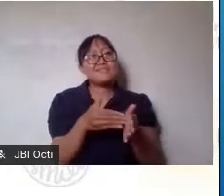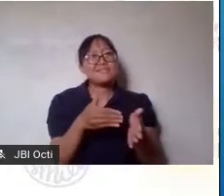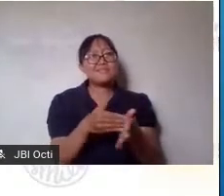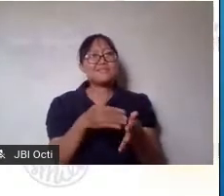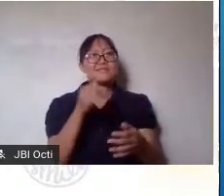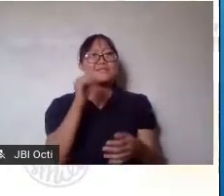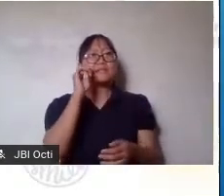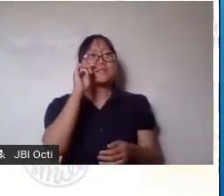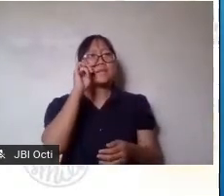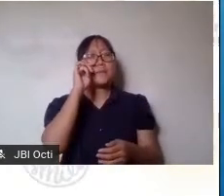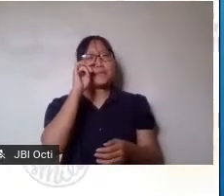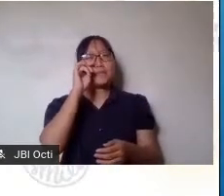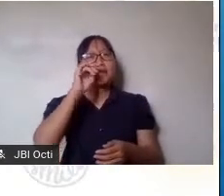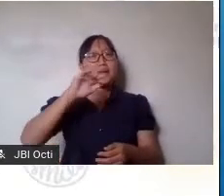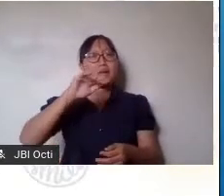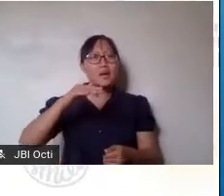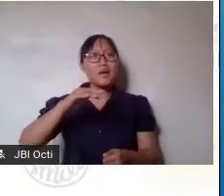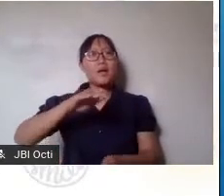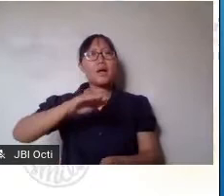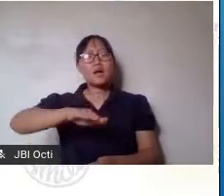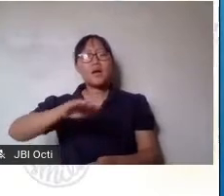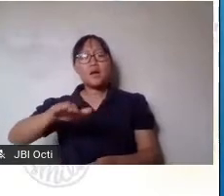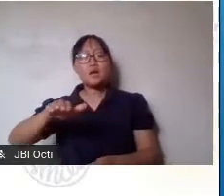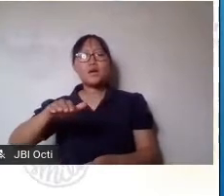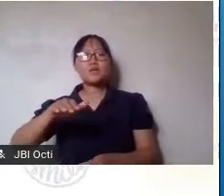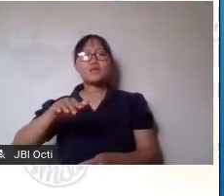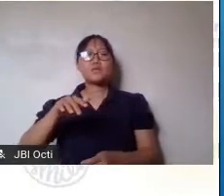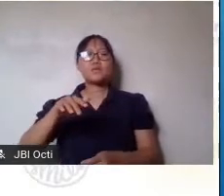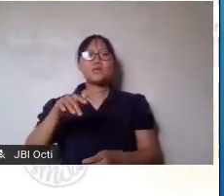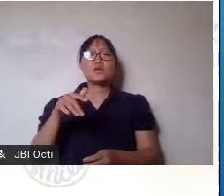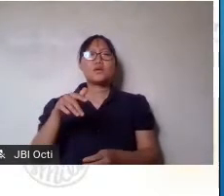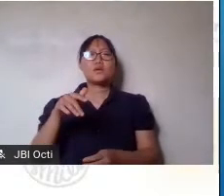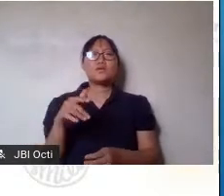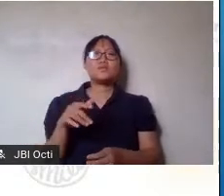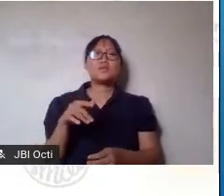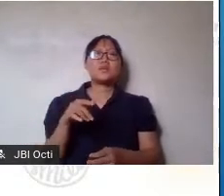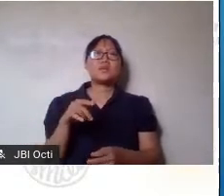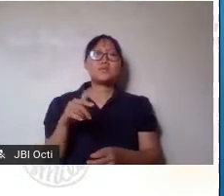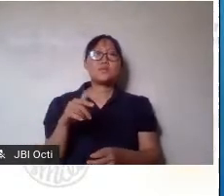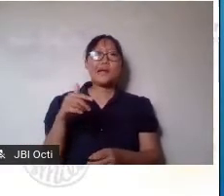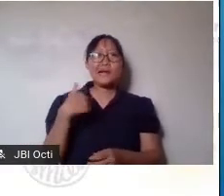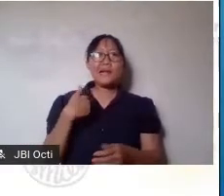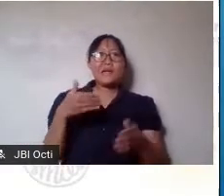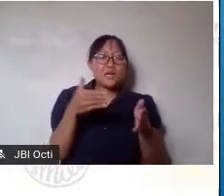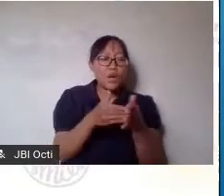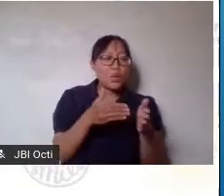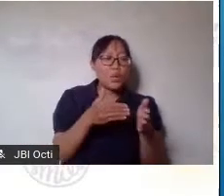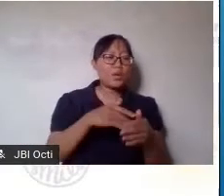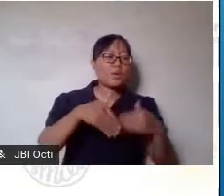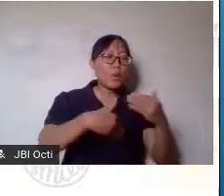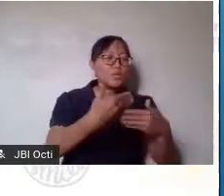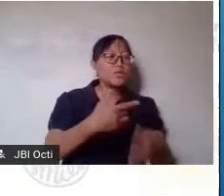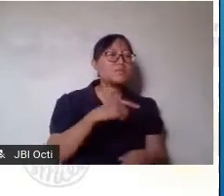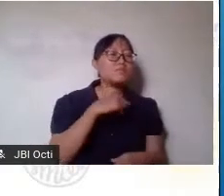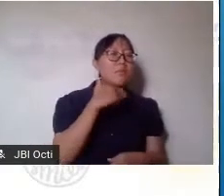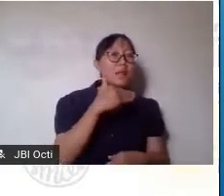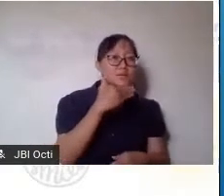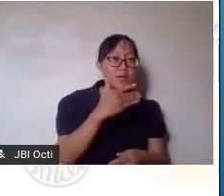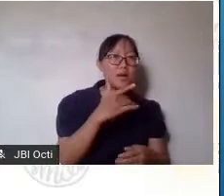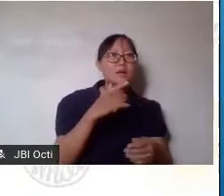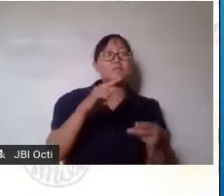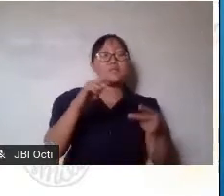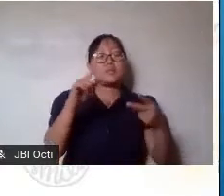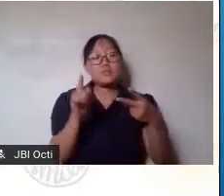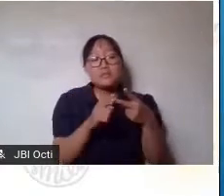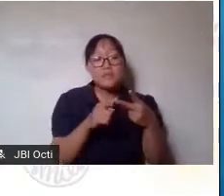hanya gangguan di aspek yang berkaitan dengan proses belajar, tetapi juga yang berkaitan dengan perilakunya. Nah,